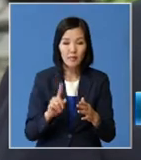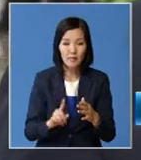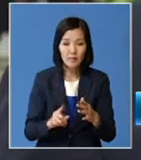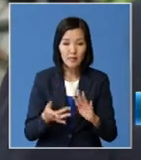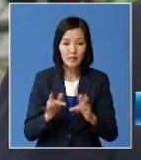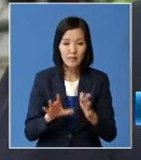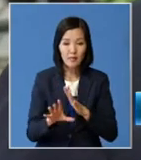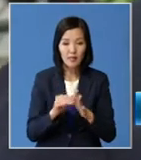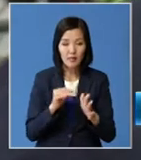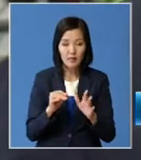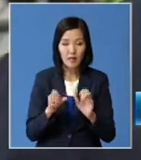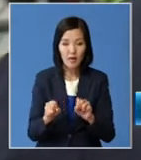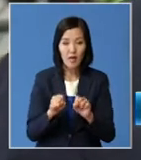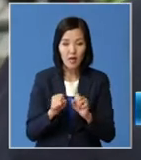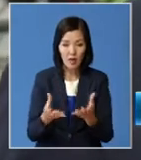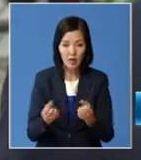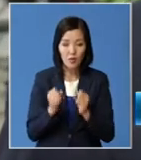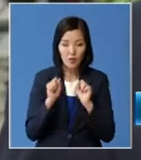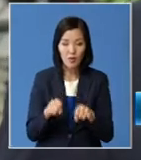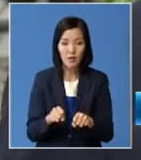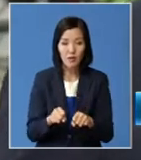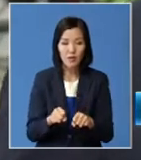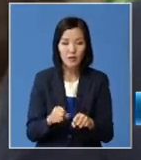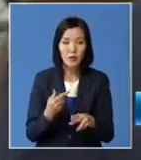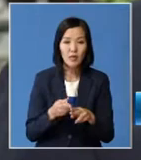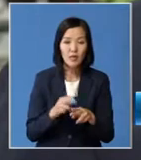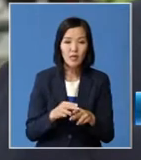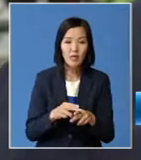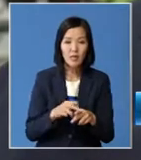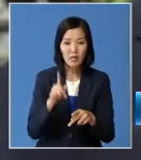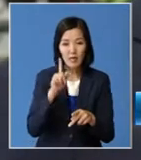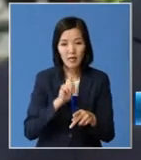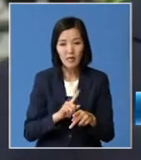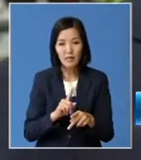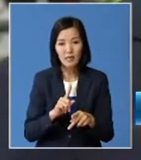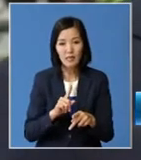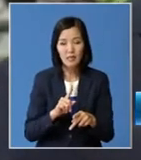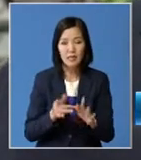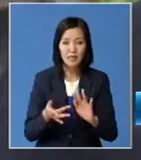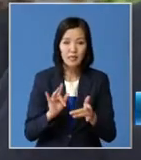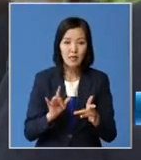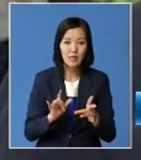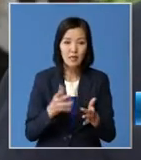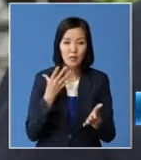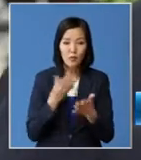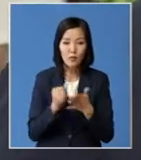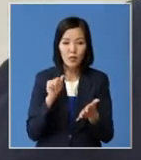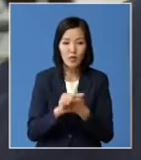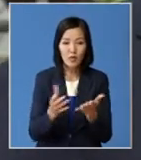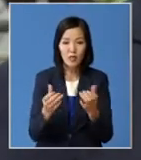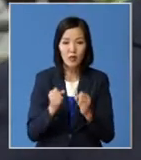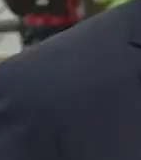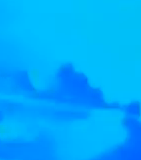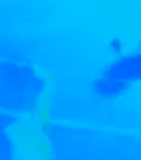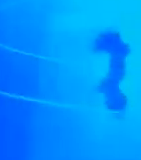болады. Қазіргі таңда халыққа ыңғайлысы, ең ыңғайлысы ол e-gov.kz сайты арқылы өзіне қажетті архивтік анықтама